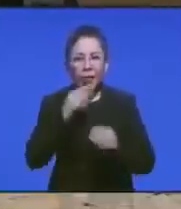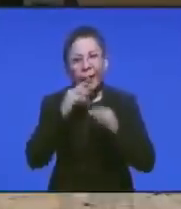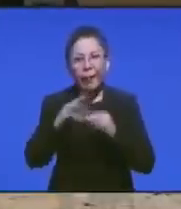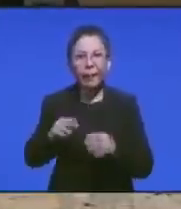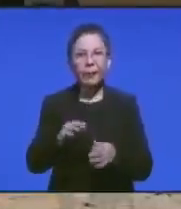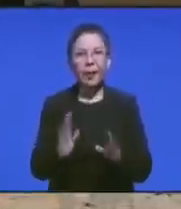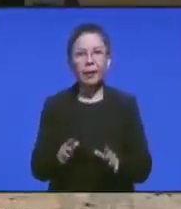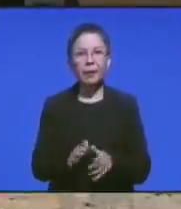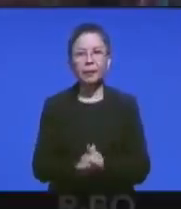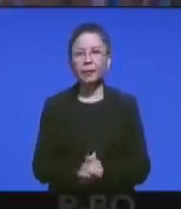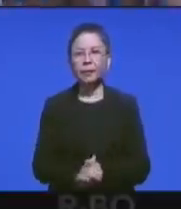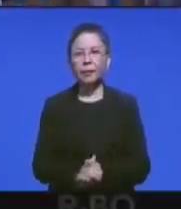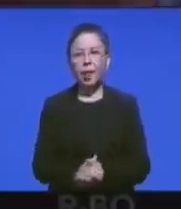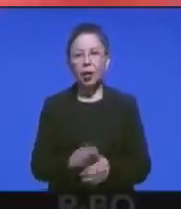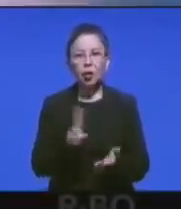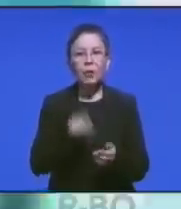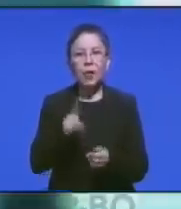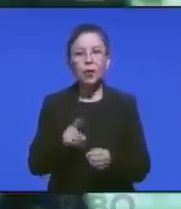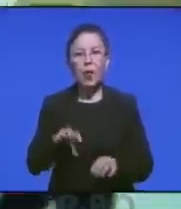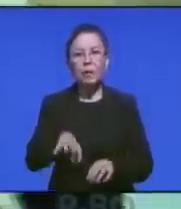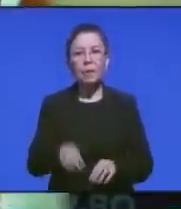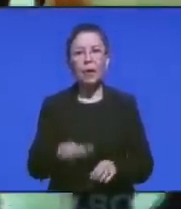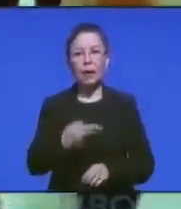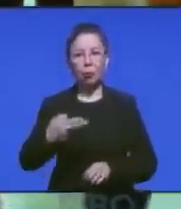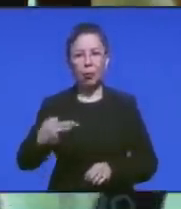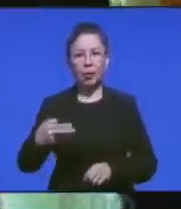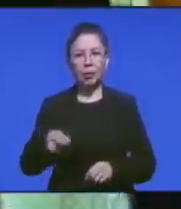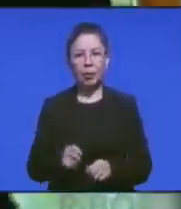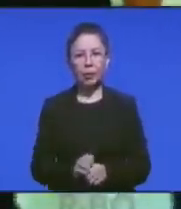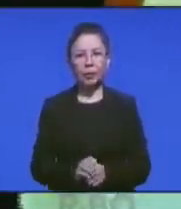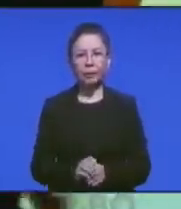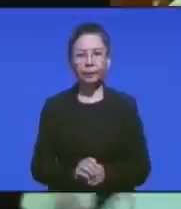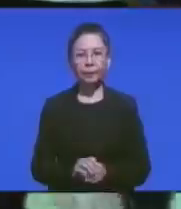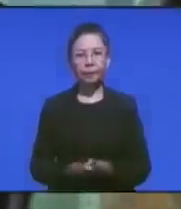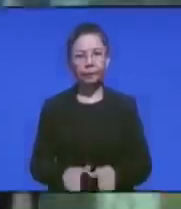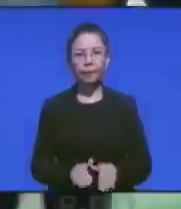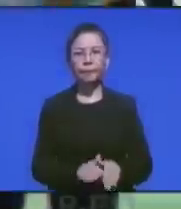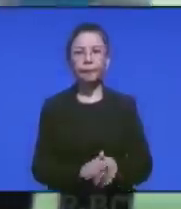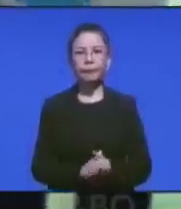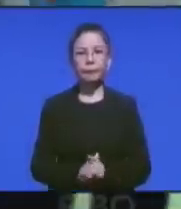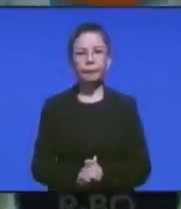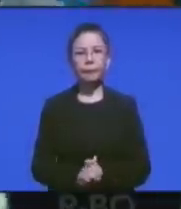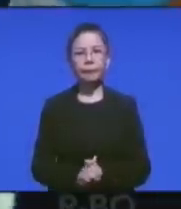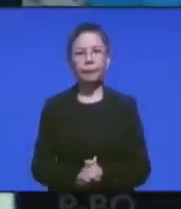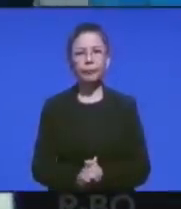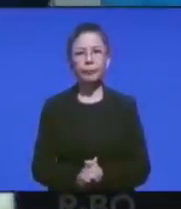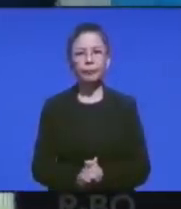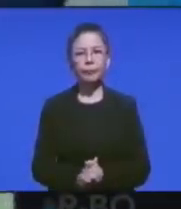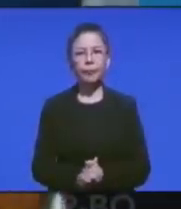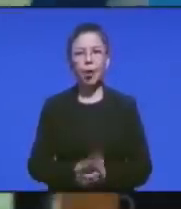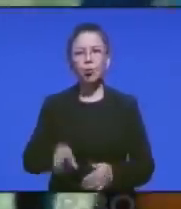tersingkir dari bumi pertiwi. Rian Fernando, Galuh Prestisa, dan Dwi Agung, Jakarta.